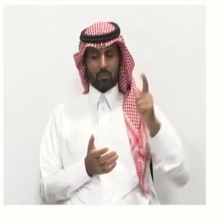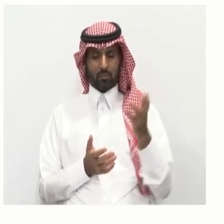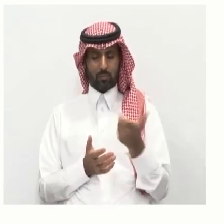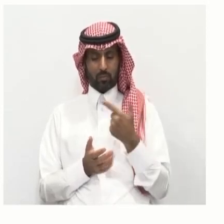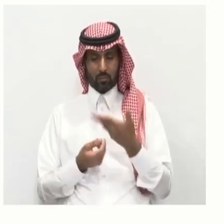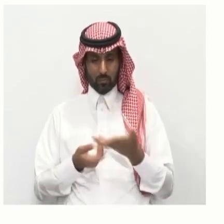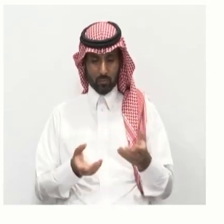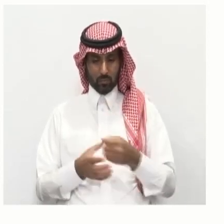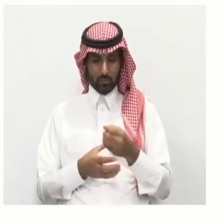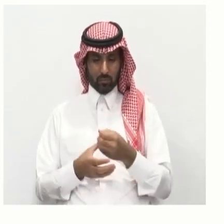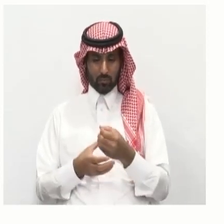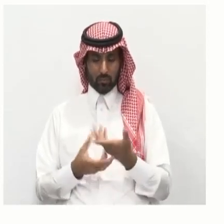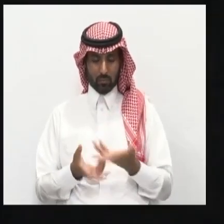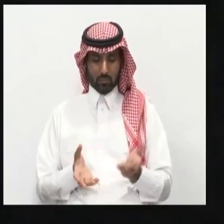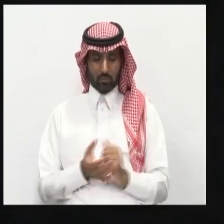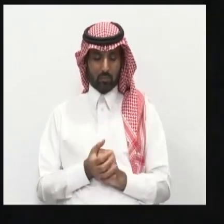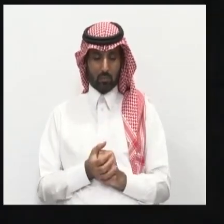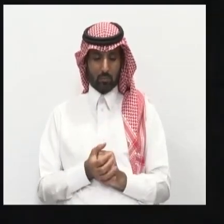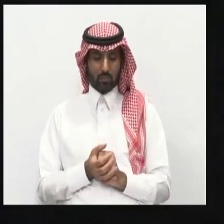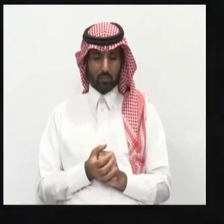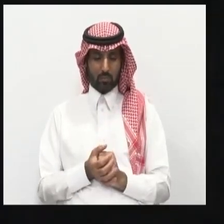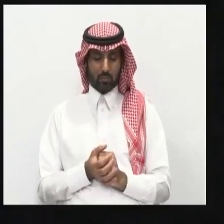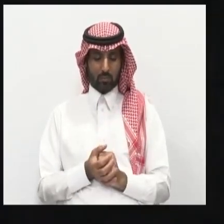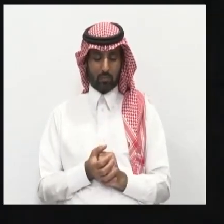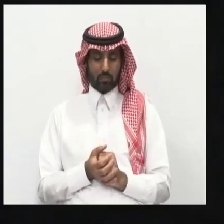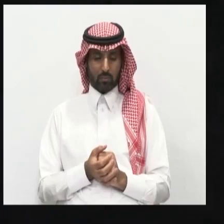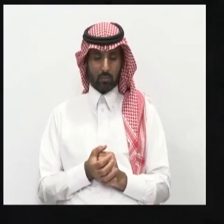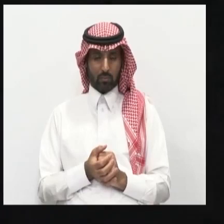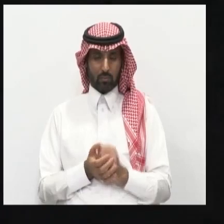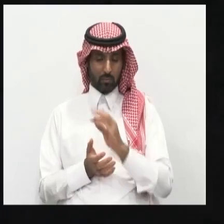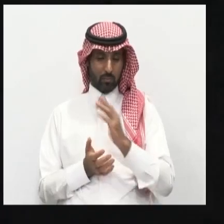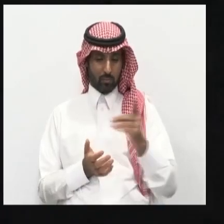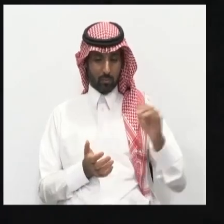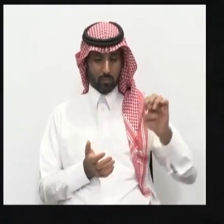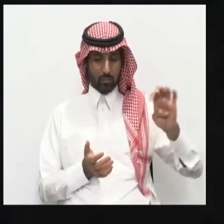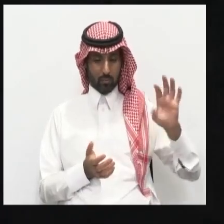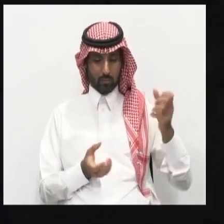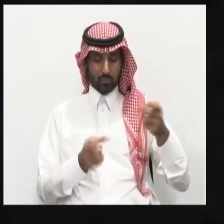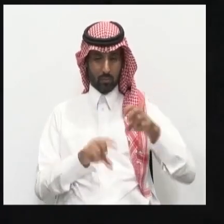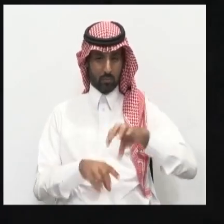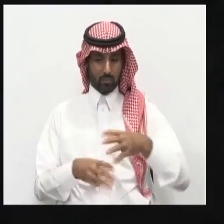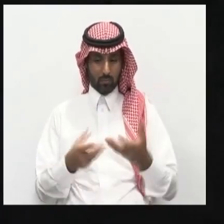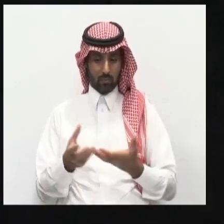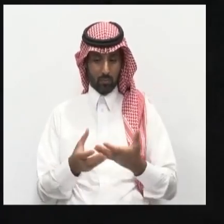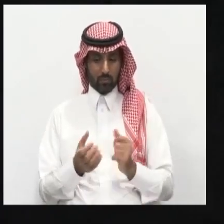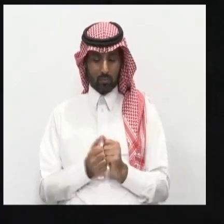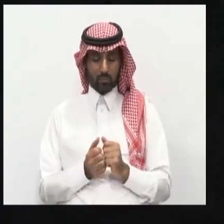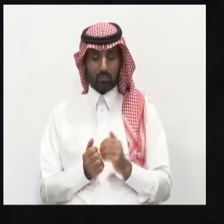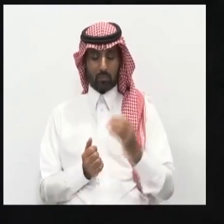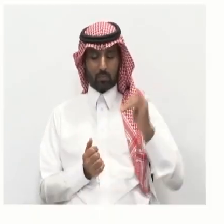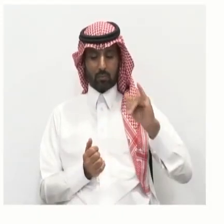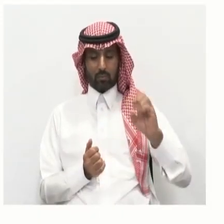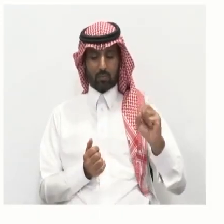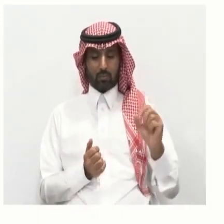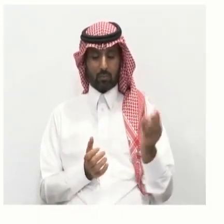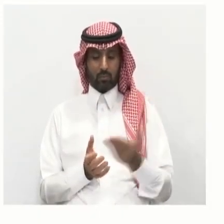معناته ذائب في الماء هذا بالنسبه لمين لمعادله التفاعل معادله التفاعل ما بين حمض الهيدروكلوريك